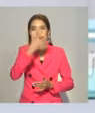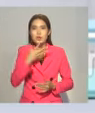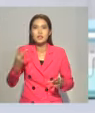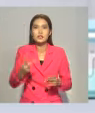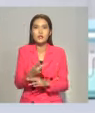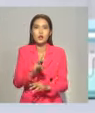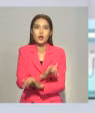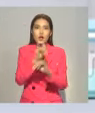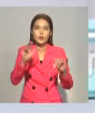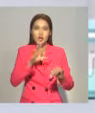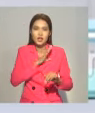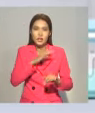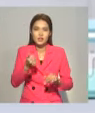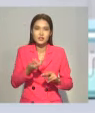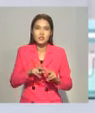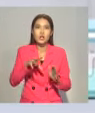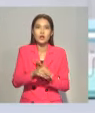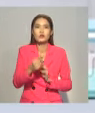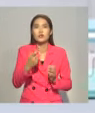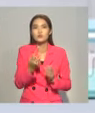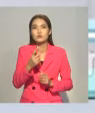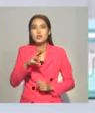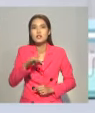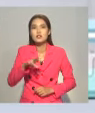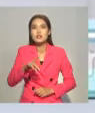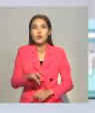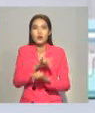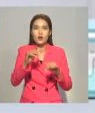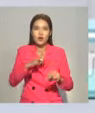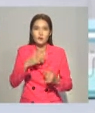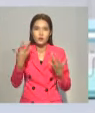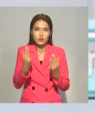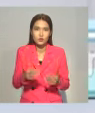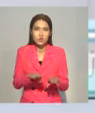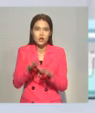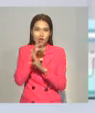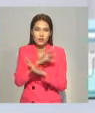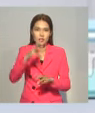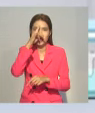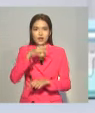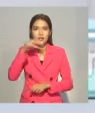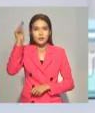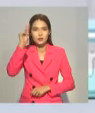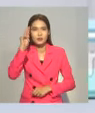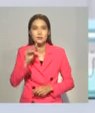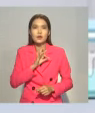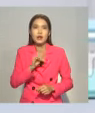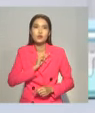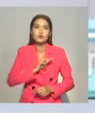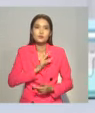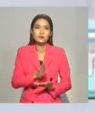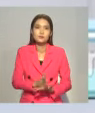есеге немесе 2-ден 4,5 триллион теңгеге дейін артты. Бүгінде осындай қаражат Қазақстанның білім жүйесіне жұмсалуда.